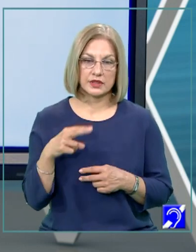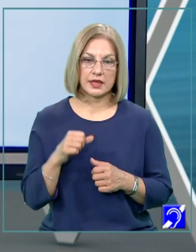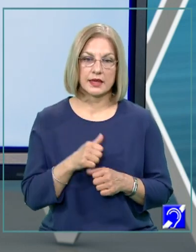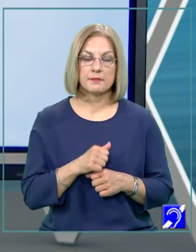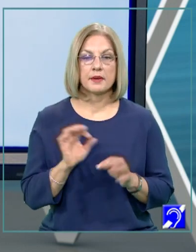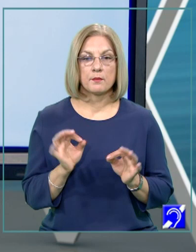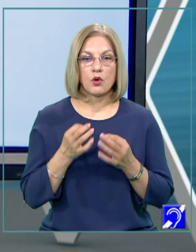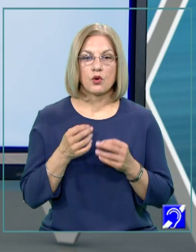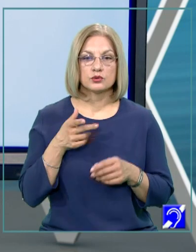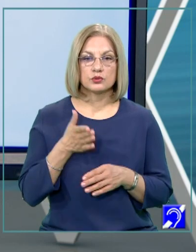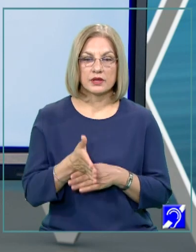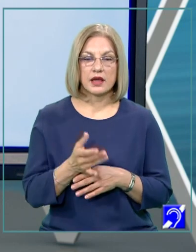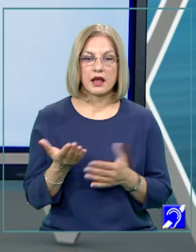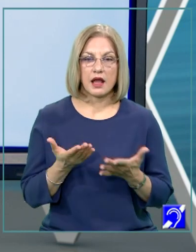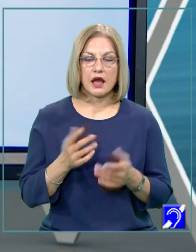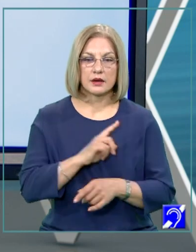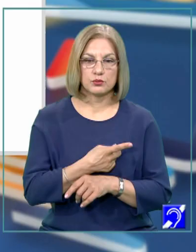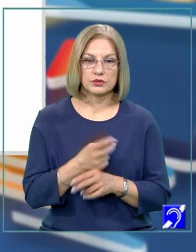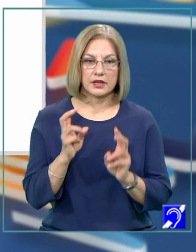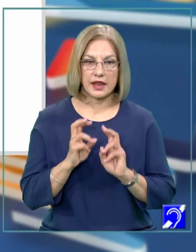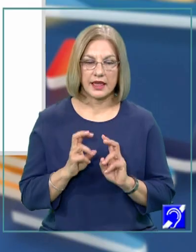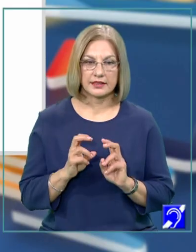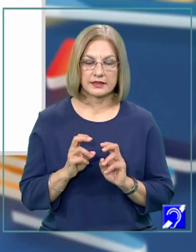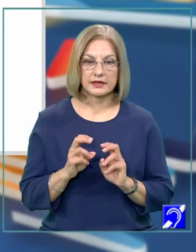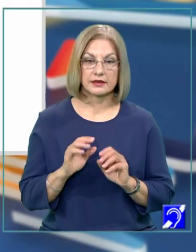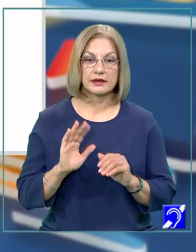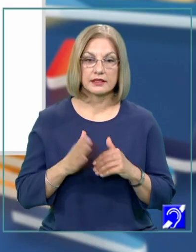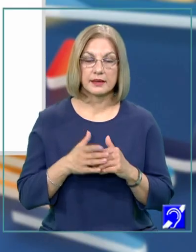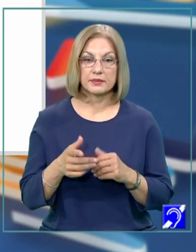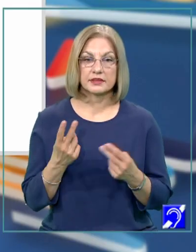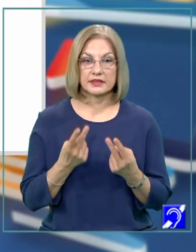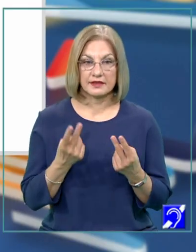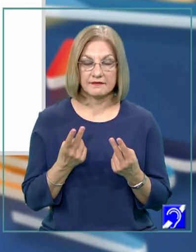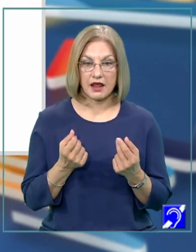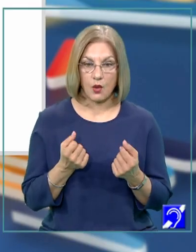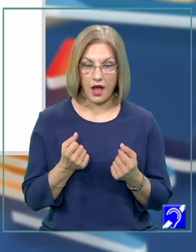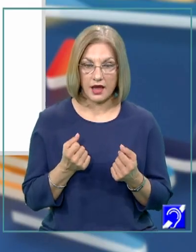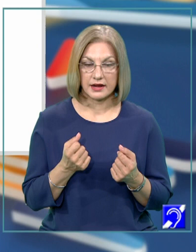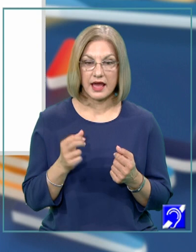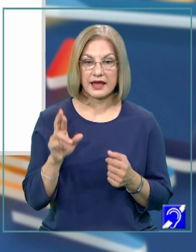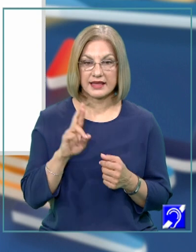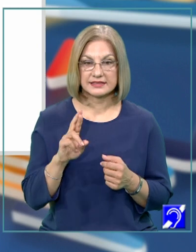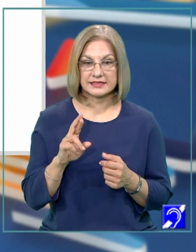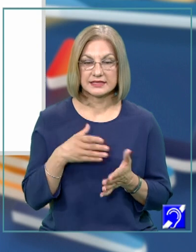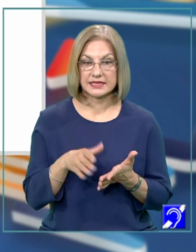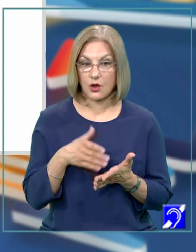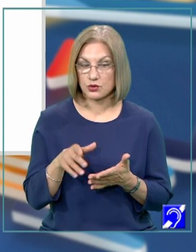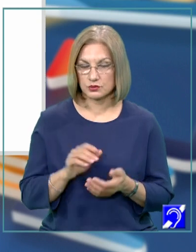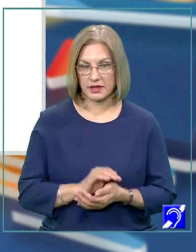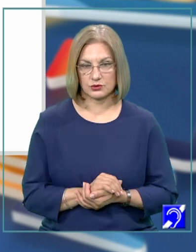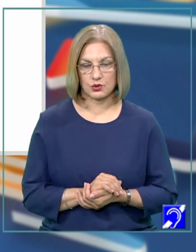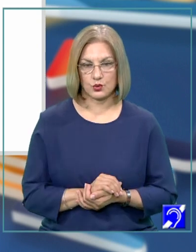modul în care puterea electrică depinde de valoarea rezistenței Consumatorului